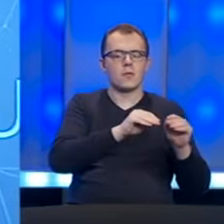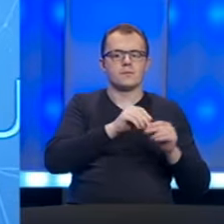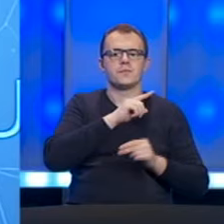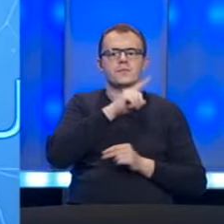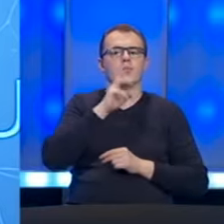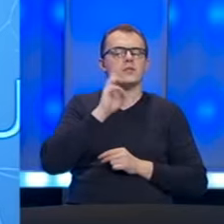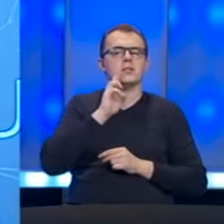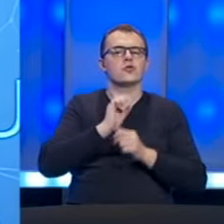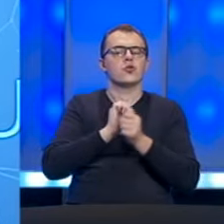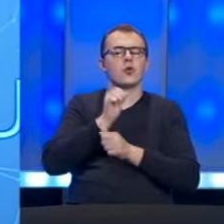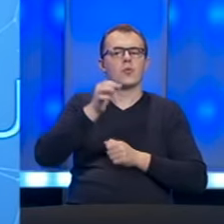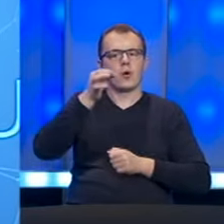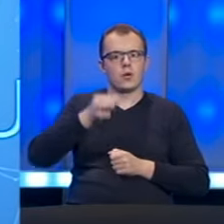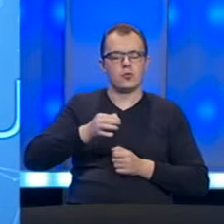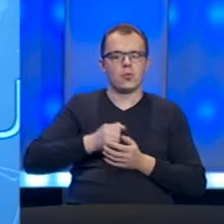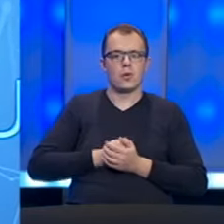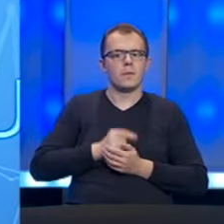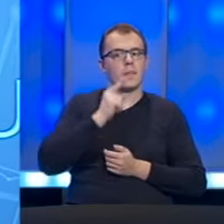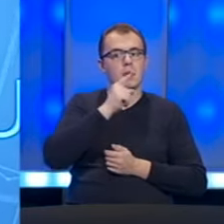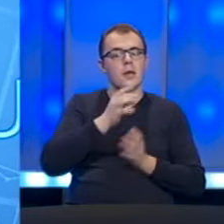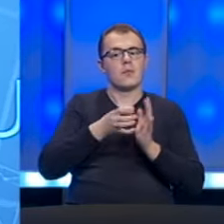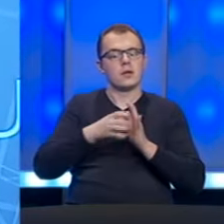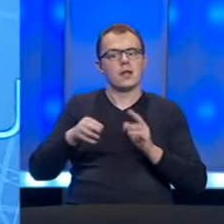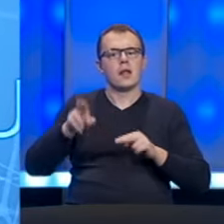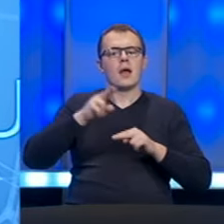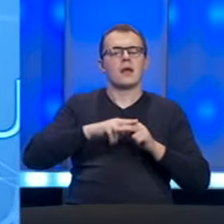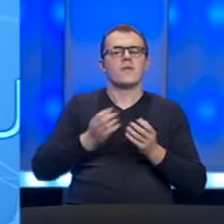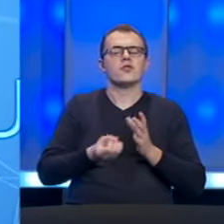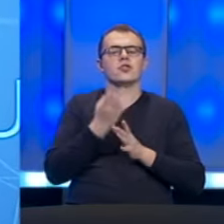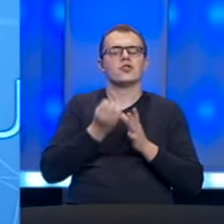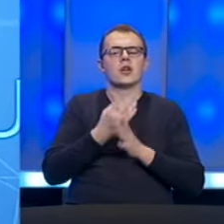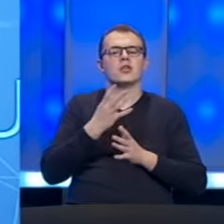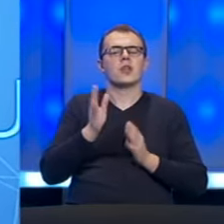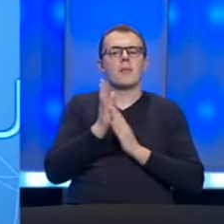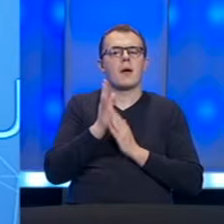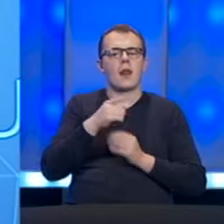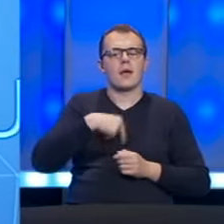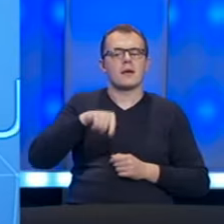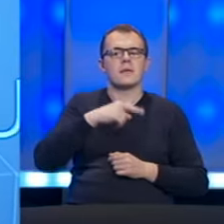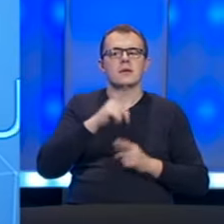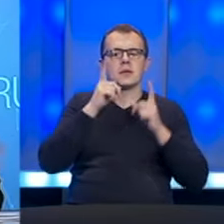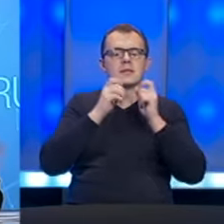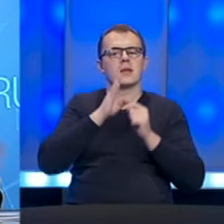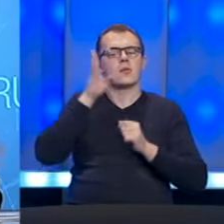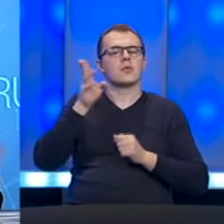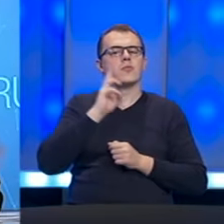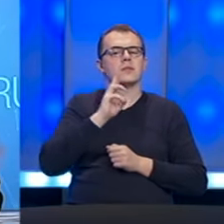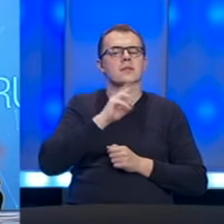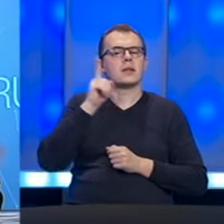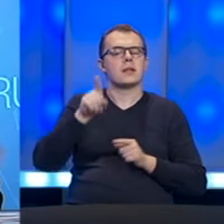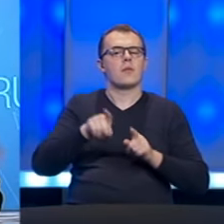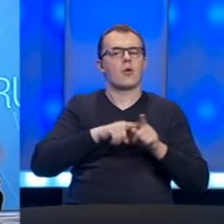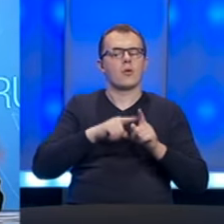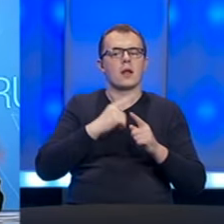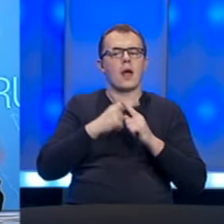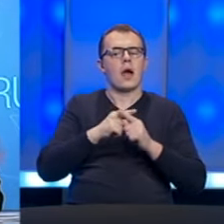do Zeničko-Dobojskog kantona. Tamo je i dalje najveće žarište magla i mi slikom idemo do Zenice. Tamo je kolega